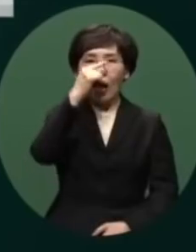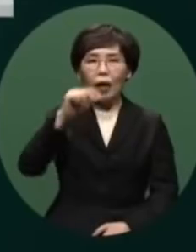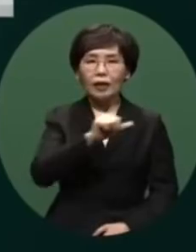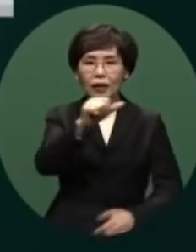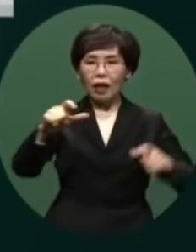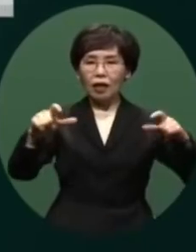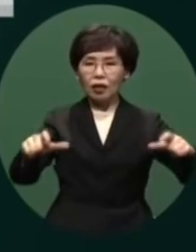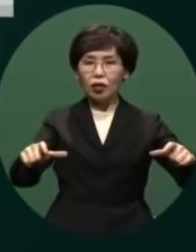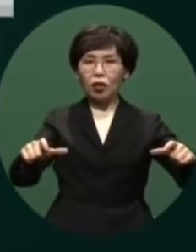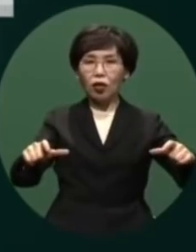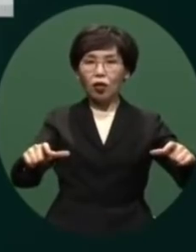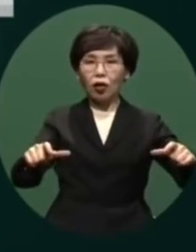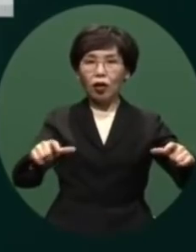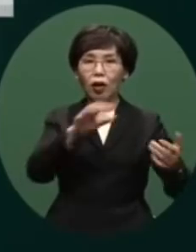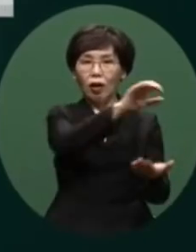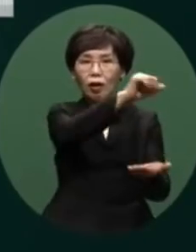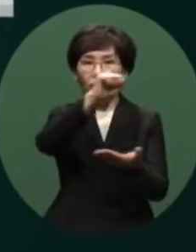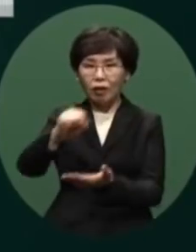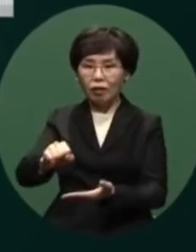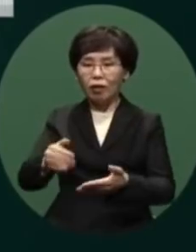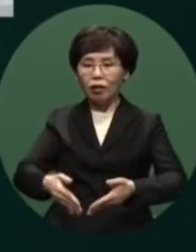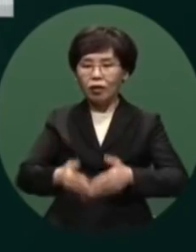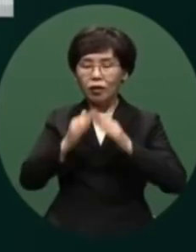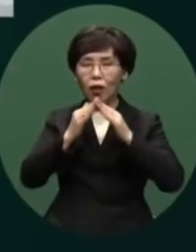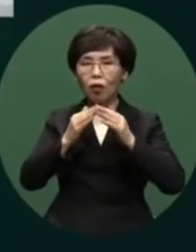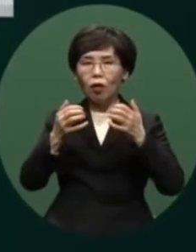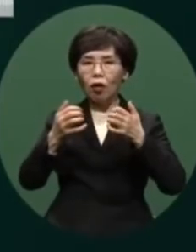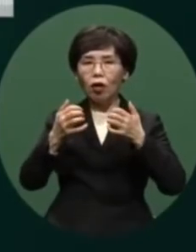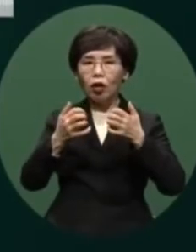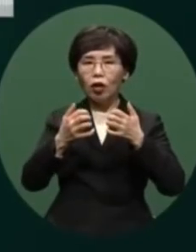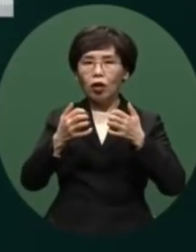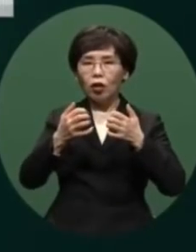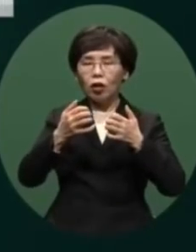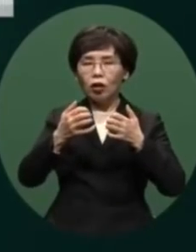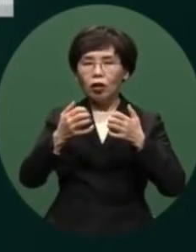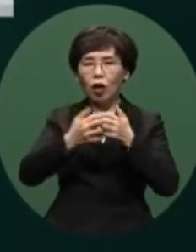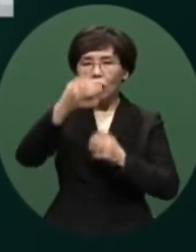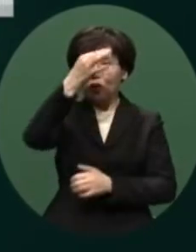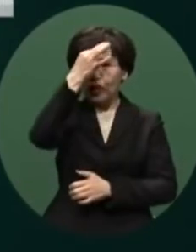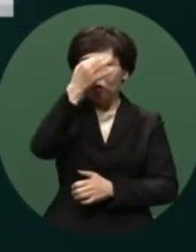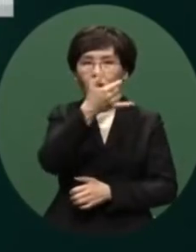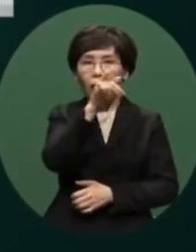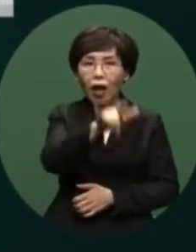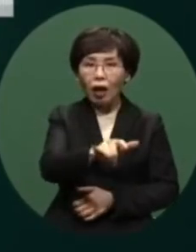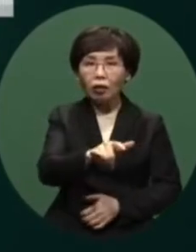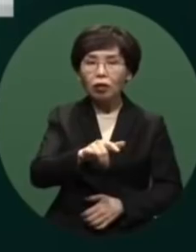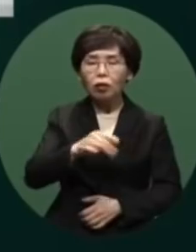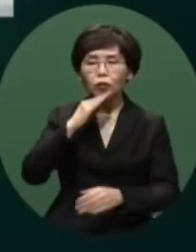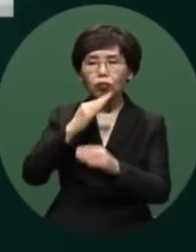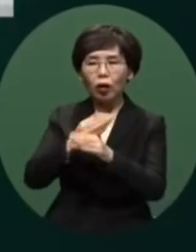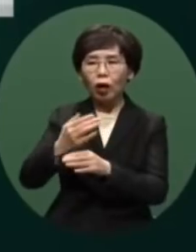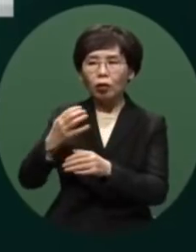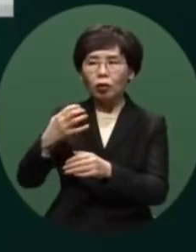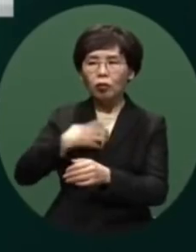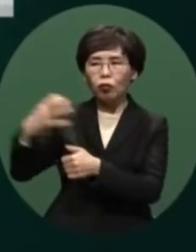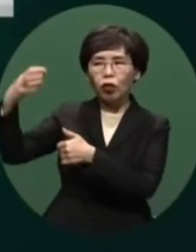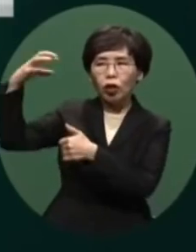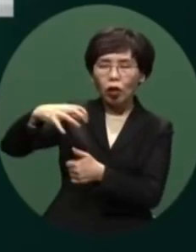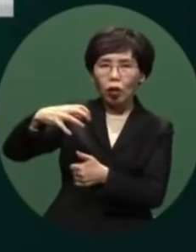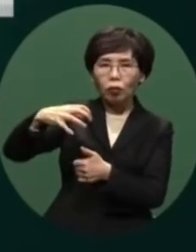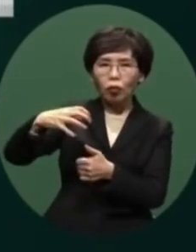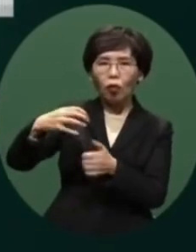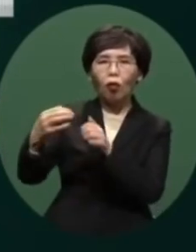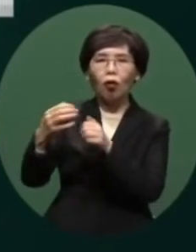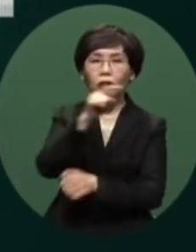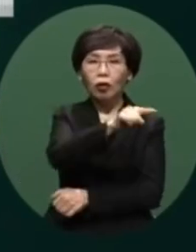지역에 배치하고 있는 그런 전술핵을 북핵 위협에 우리가 대응하는 그런 것을 말하는